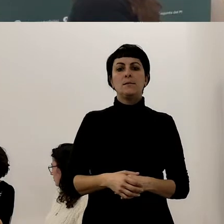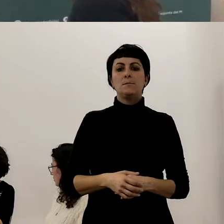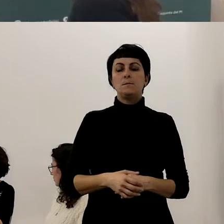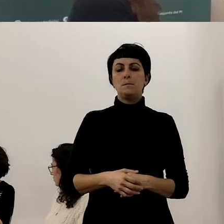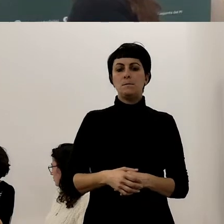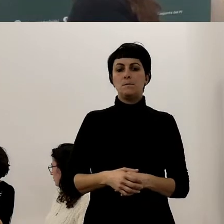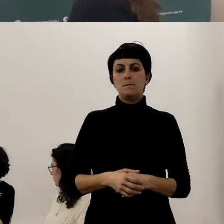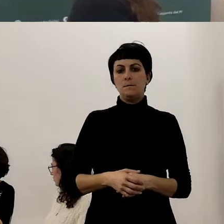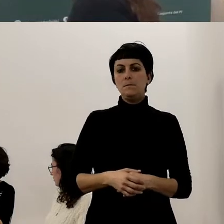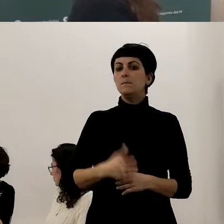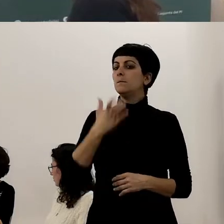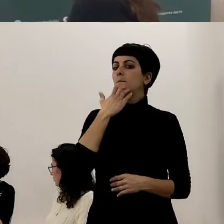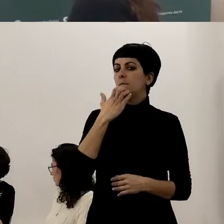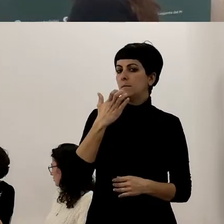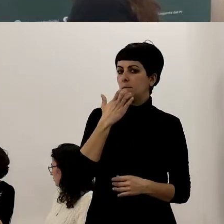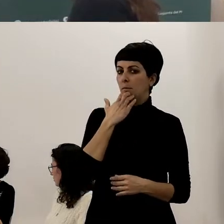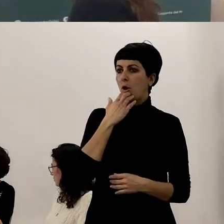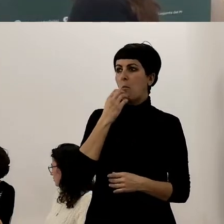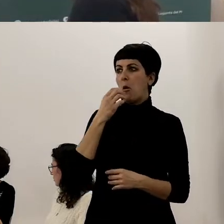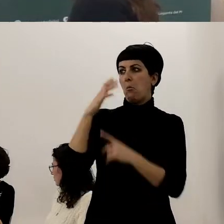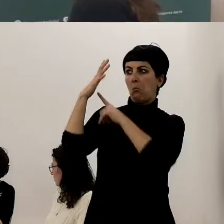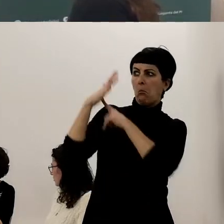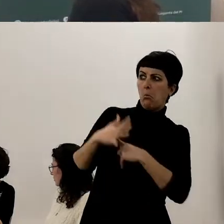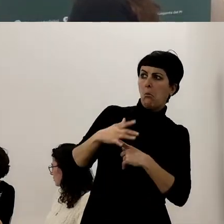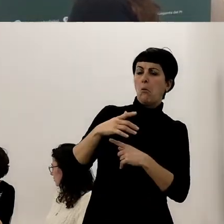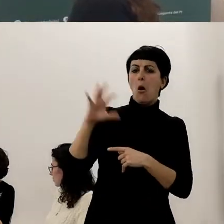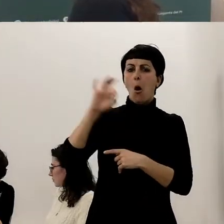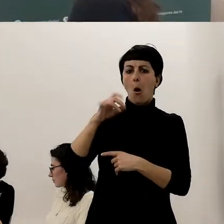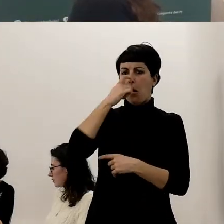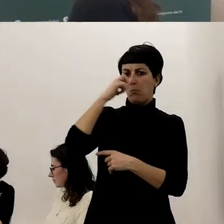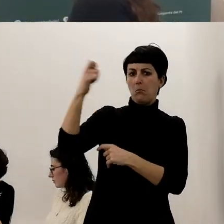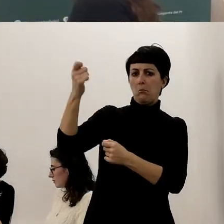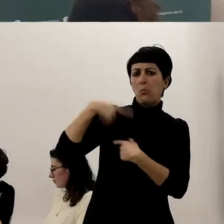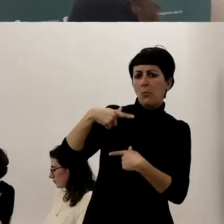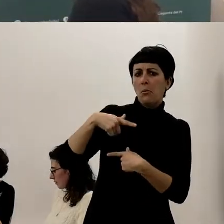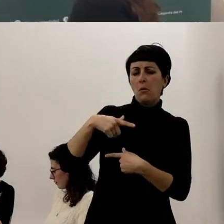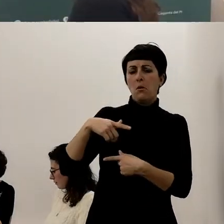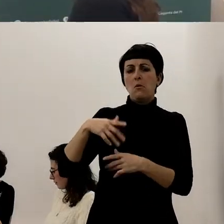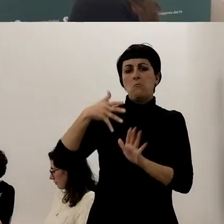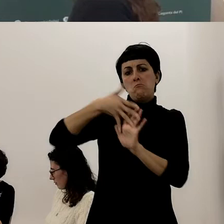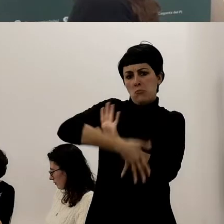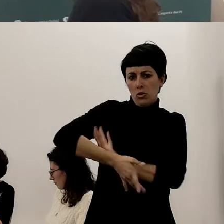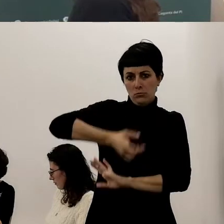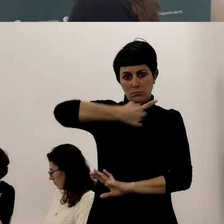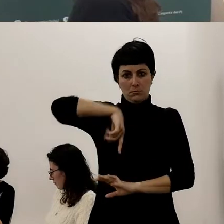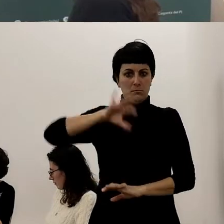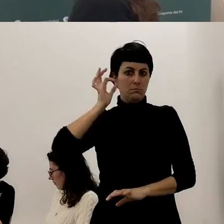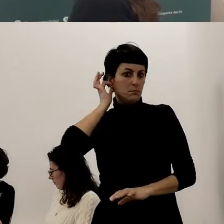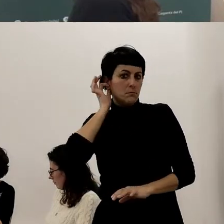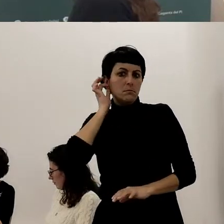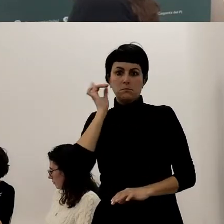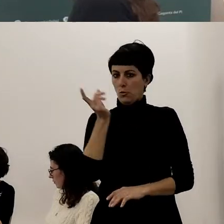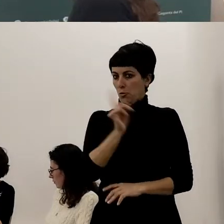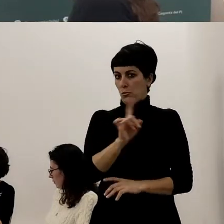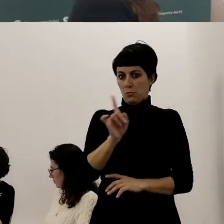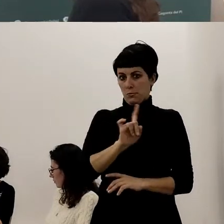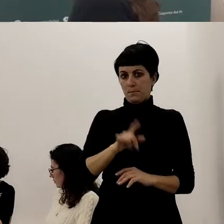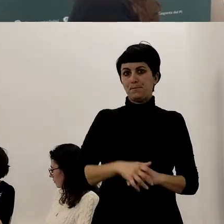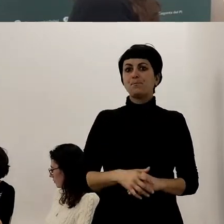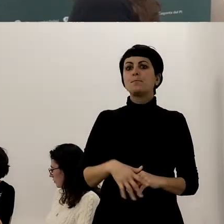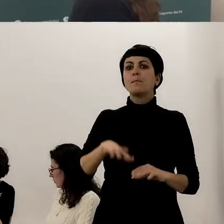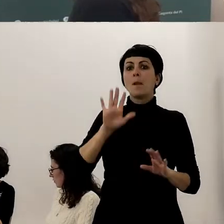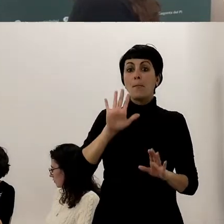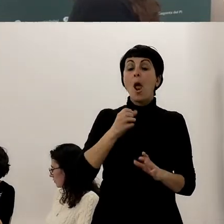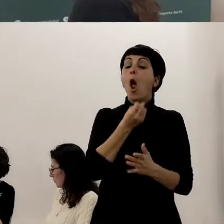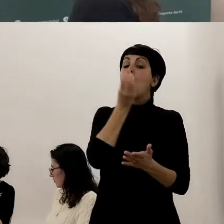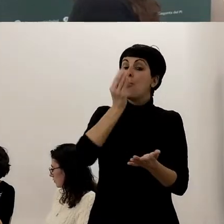rebem cap tipus de menyspreu ni que et siguis menys tinguda pel fet de ser una colla de noies, però sí que